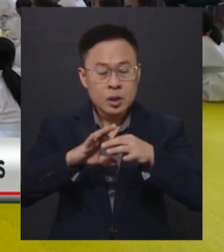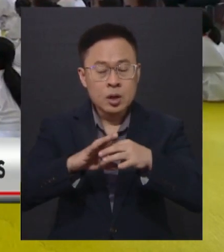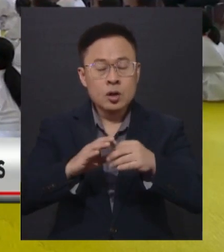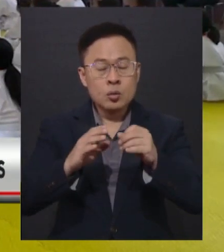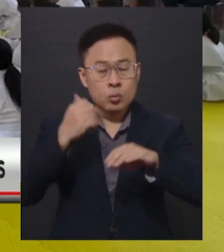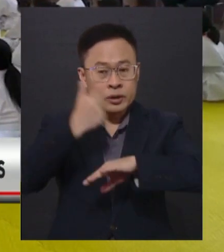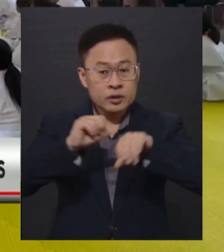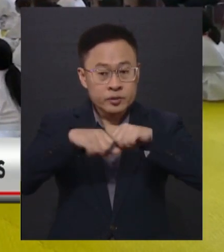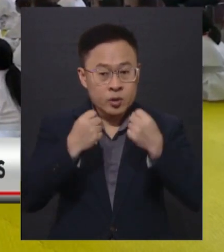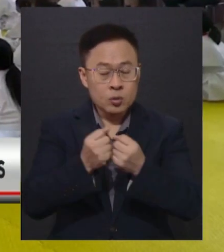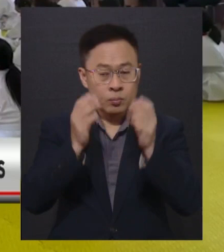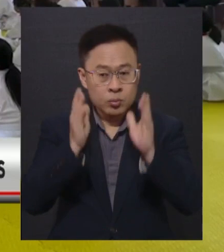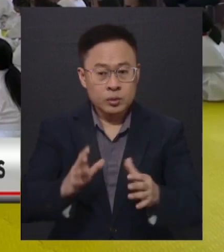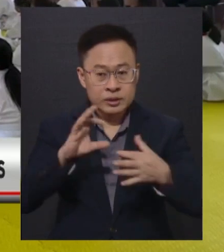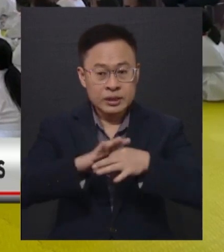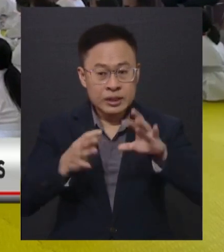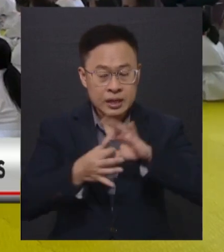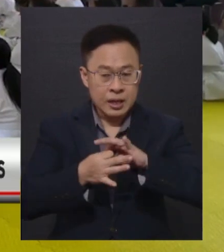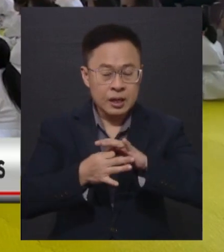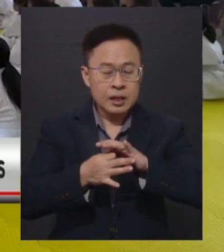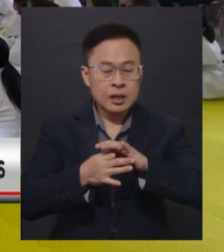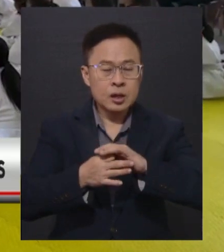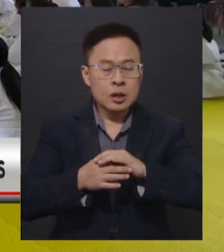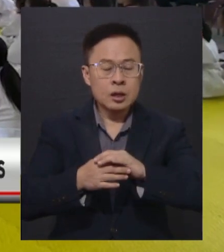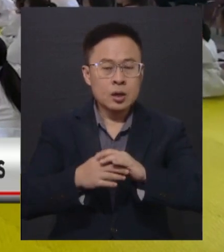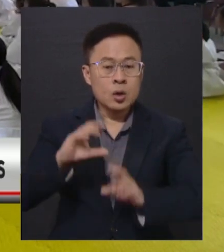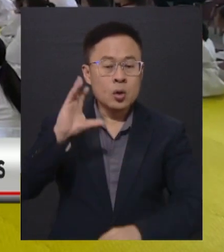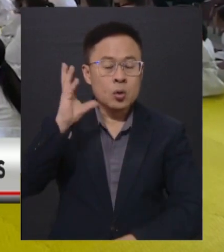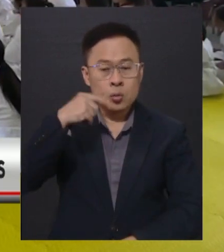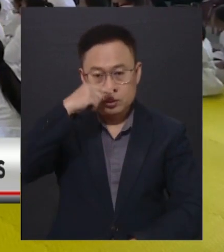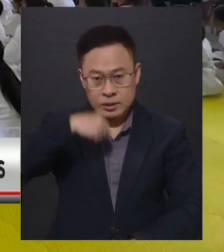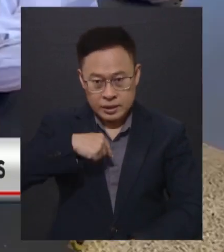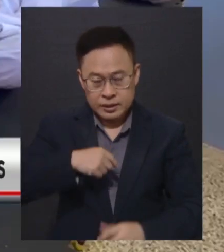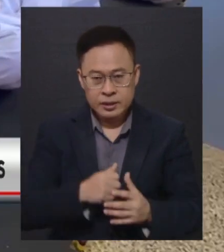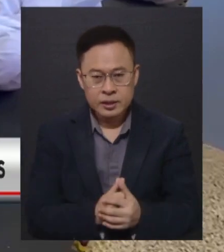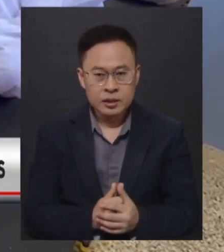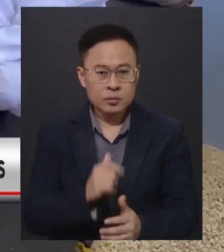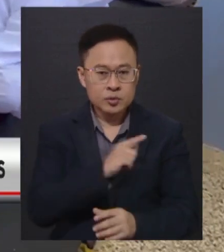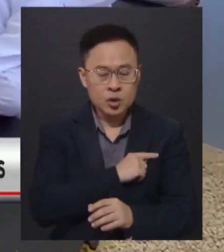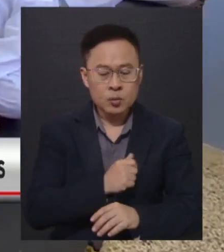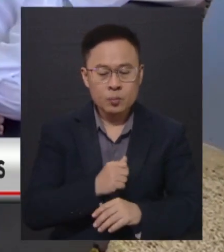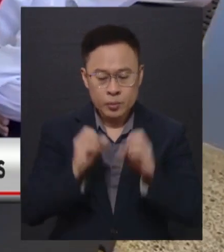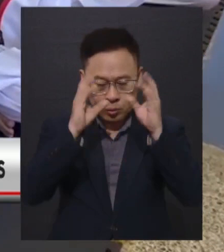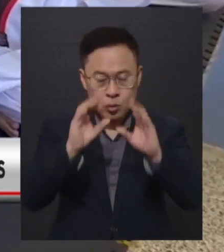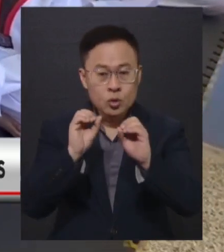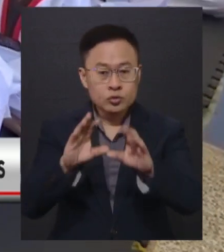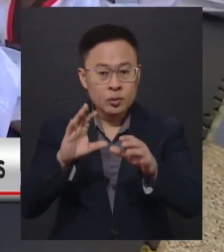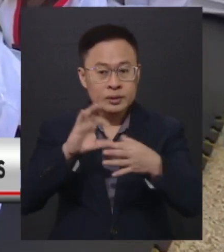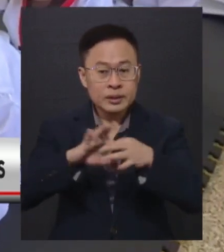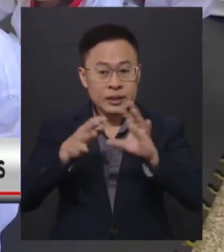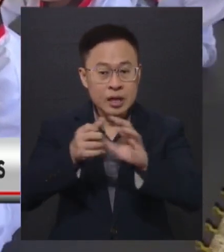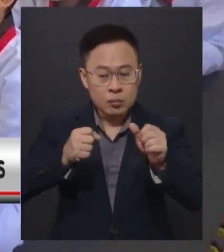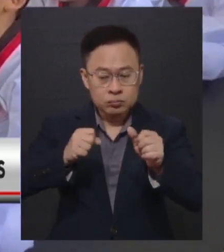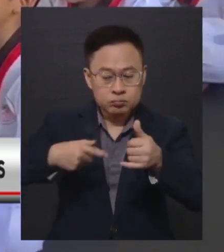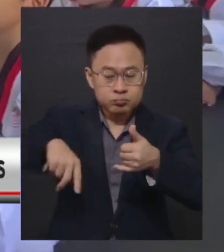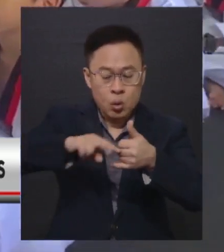กปี2004ได้ร่วมเป็นวิทยากรและสอนศิลปะป้องกันตัวกีฬาเทควันโดพร้อมกับทีมผู้ฝึกสอนชมร